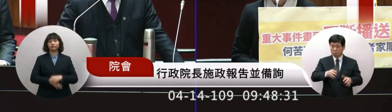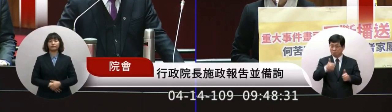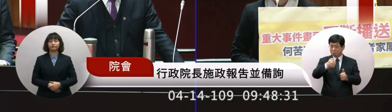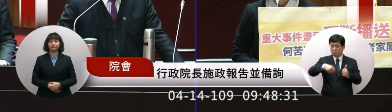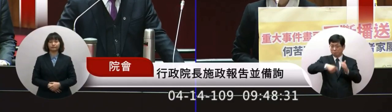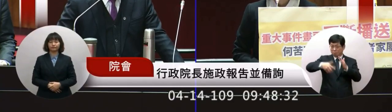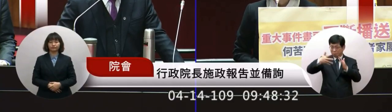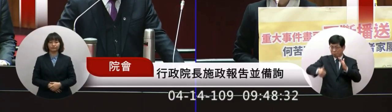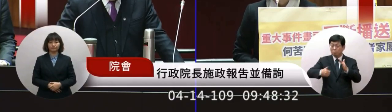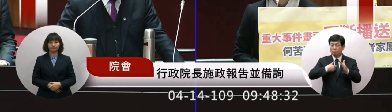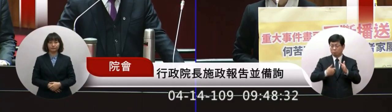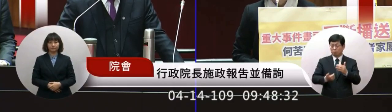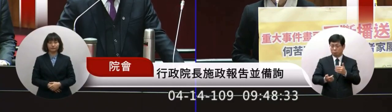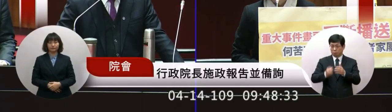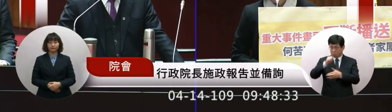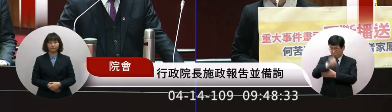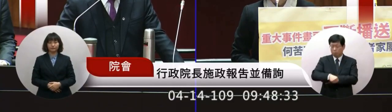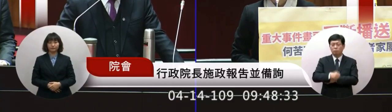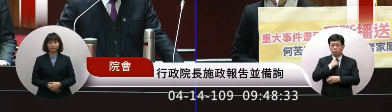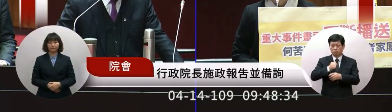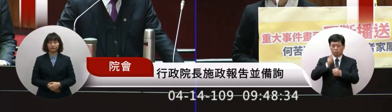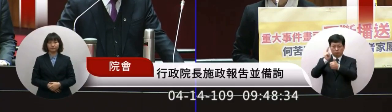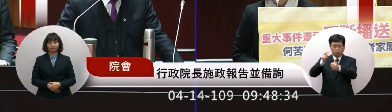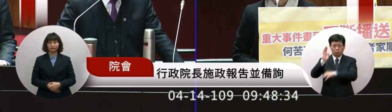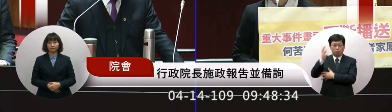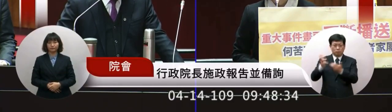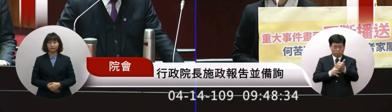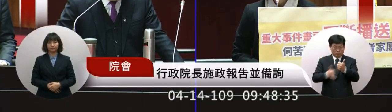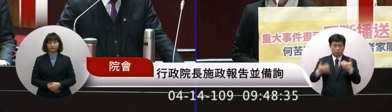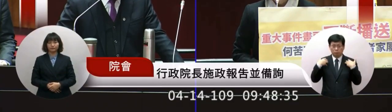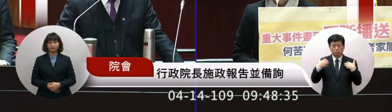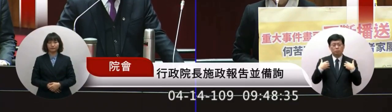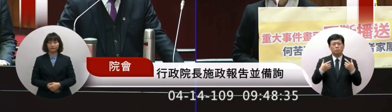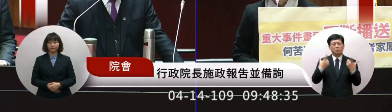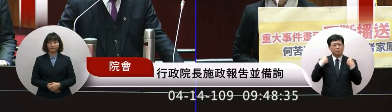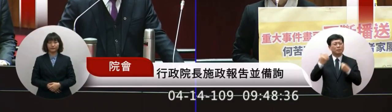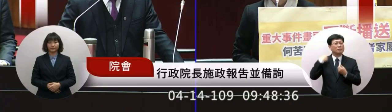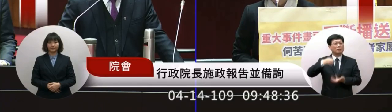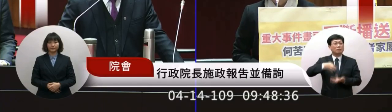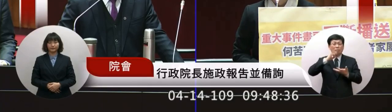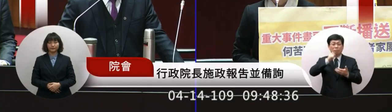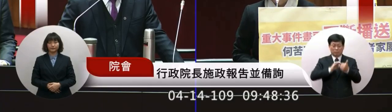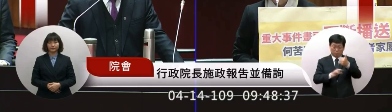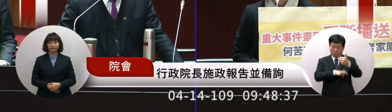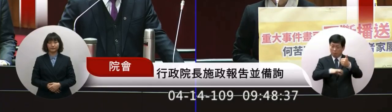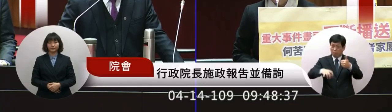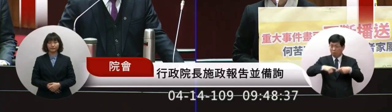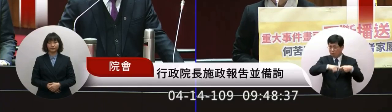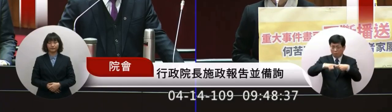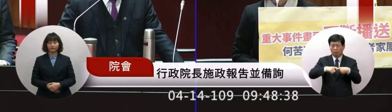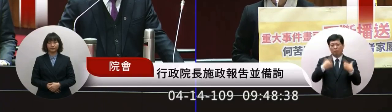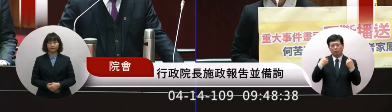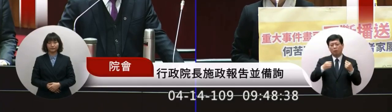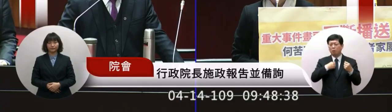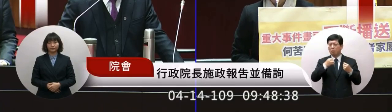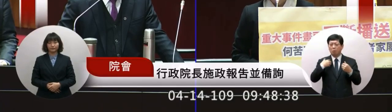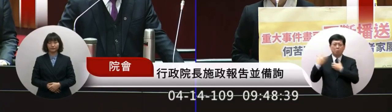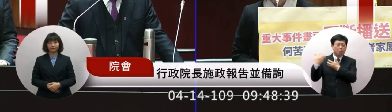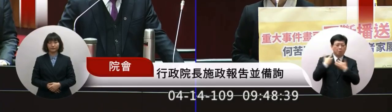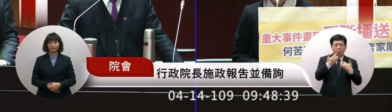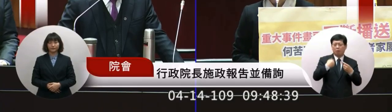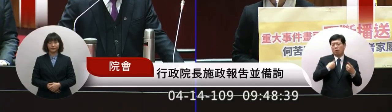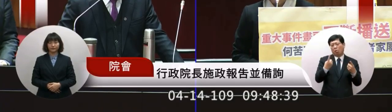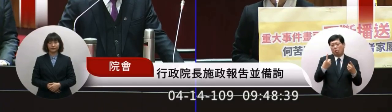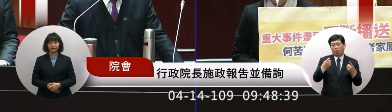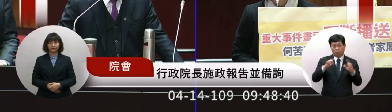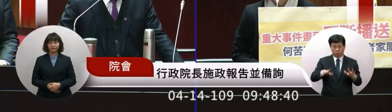现在谢谢院长的这边这给我们一个承诺，就是说会请政委来主导这个部分，因为之前提到就是跨部会的这个部分，其实一直都是大家都说，这个部会没有